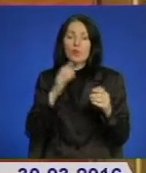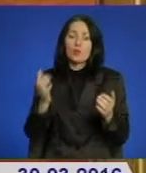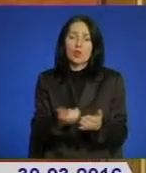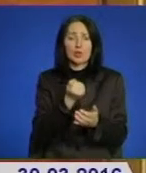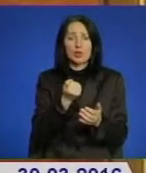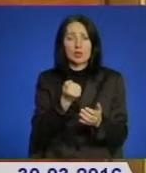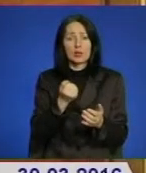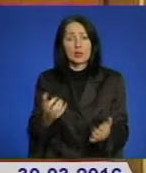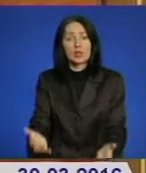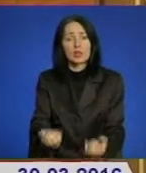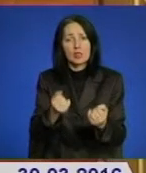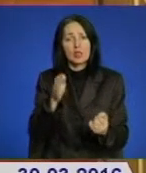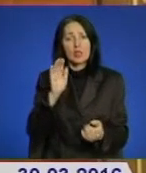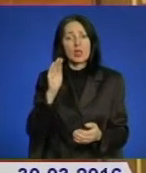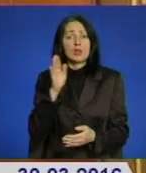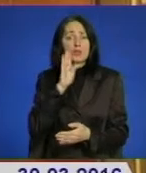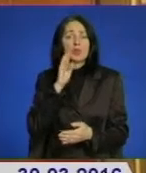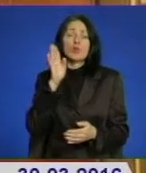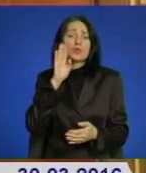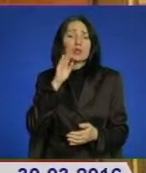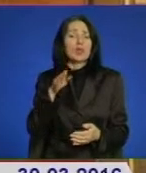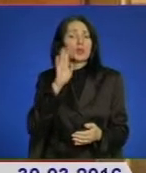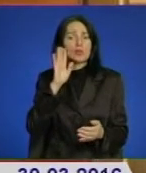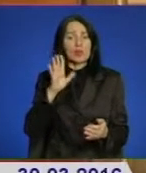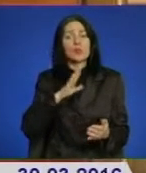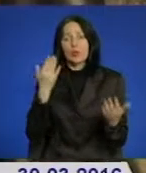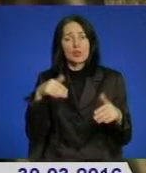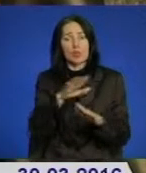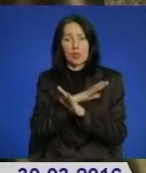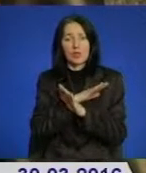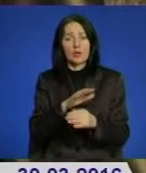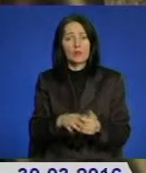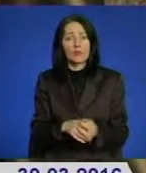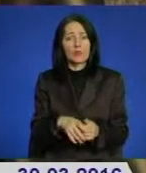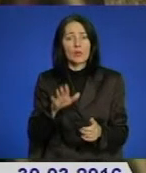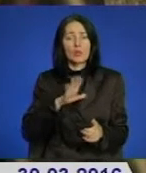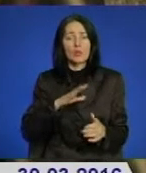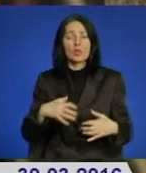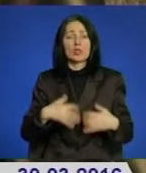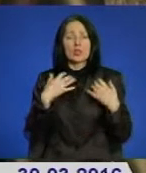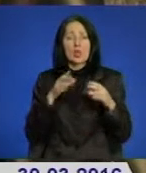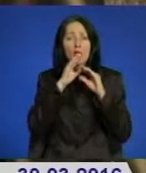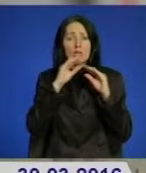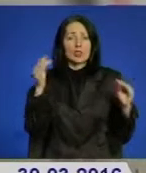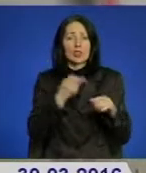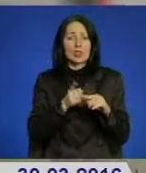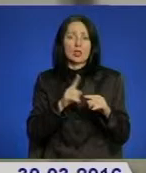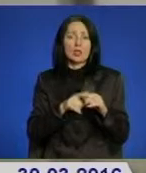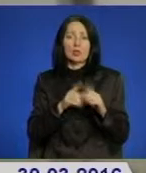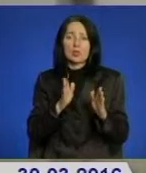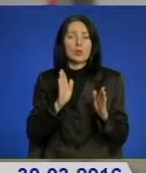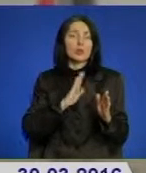метрів 4 на 4 чи 5 на 5, він досить великий. І цей чоловік не зміг знайти дитину, приїхали вже працівники